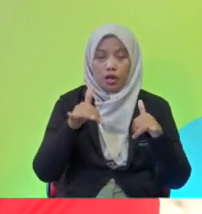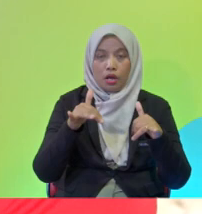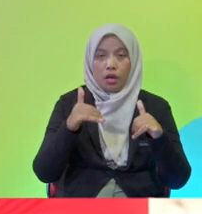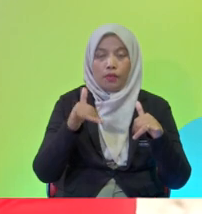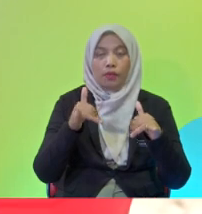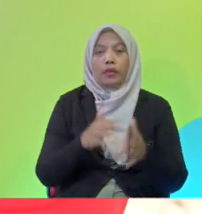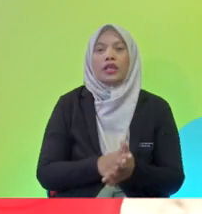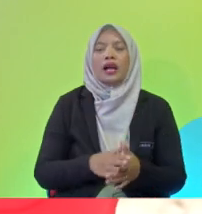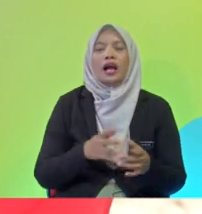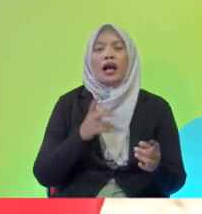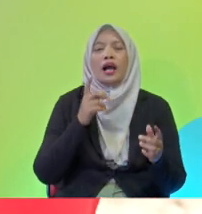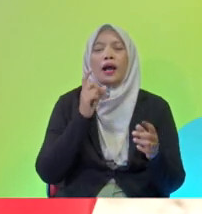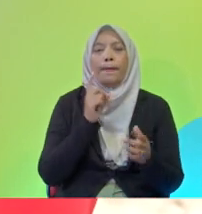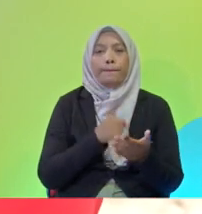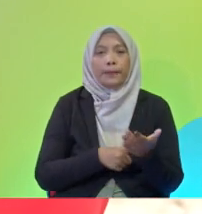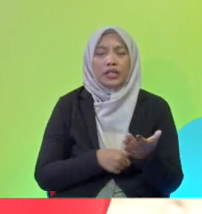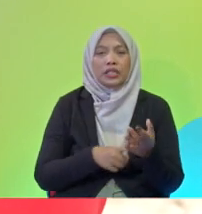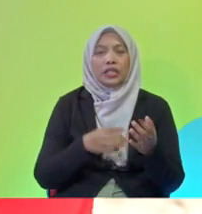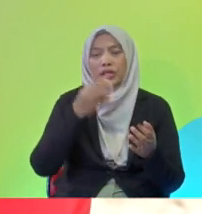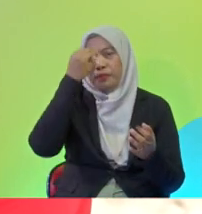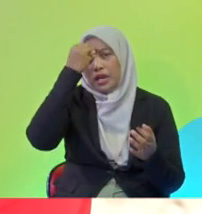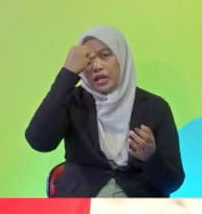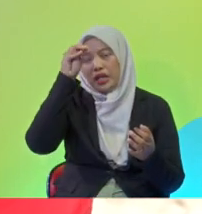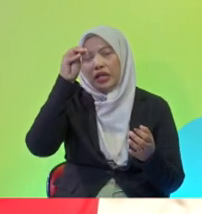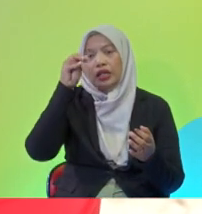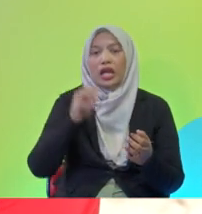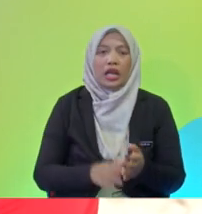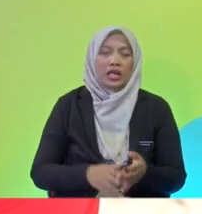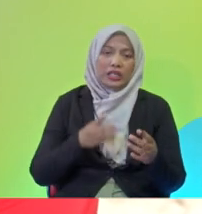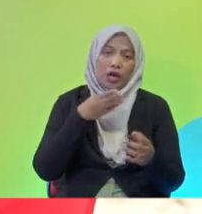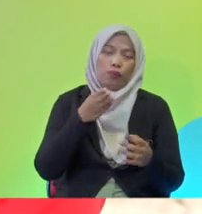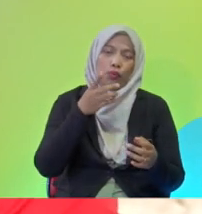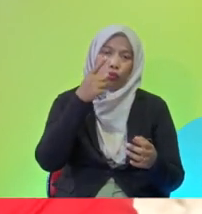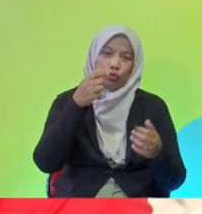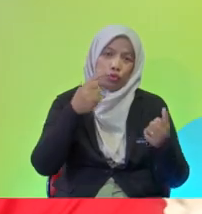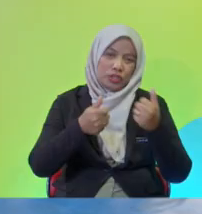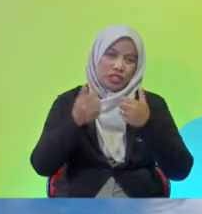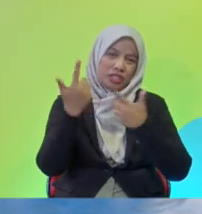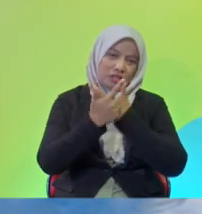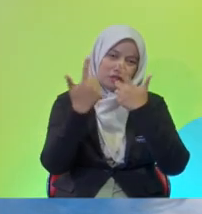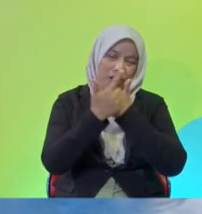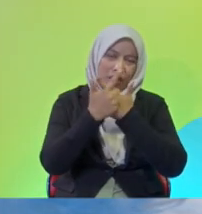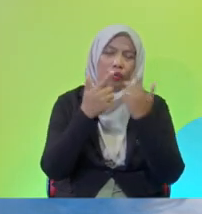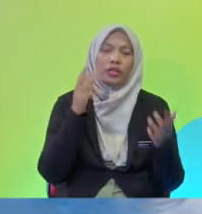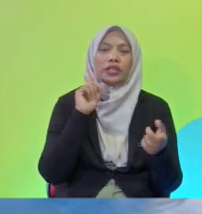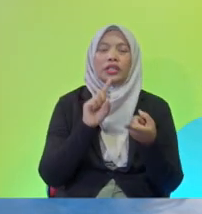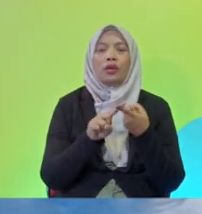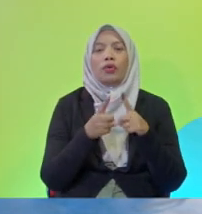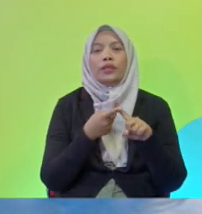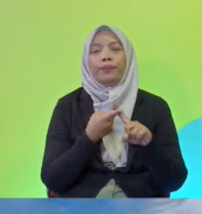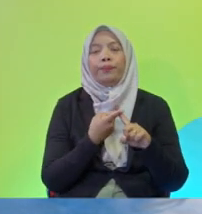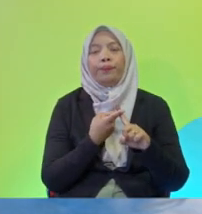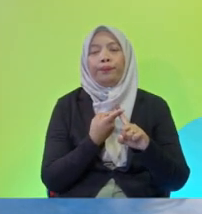Jadi apa strategi kamu dan kamu susun untuk strategi menyerang kamu dalam permainan dodgeball tadi? Saya nak jawab. Okey, silakan